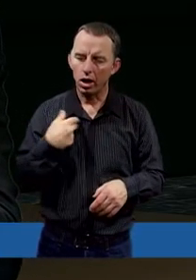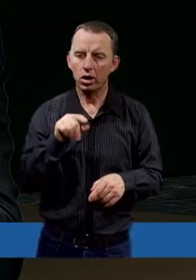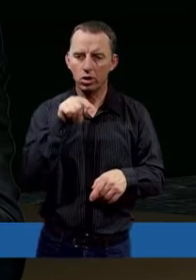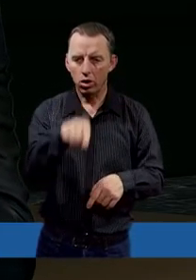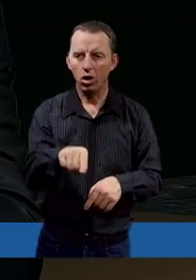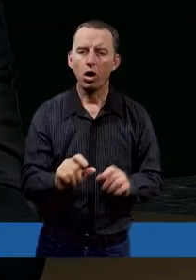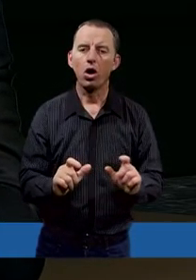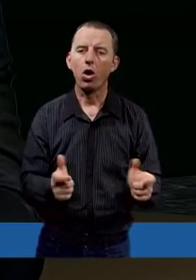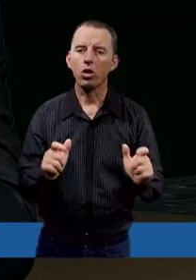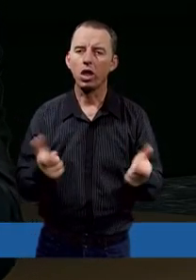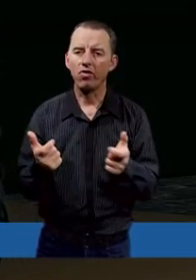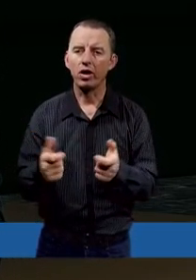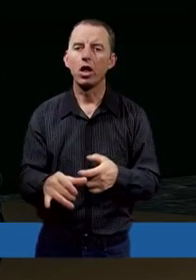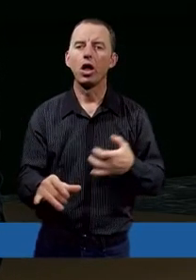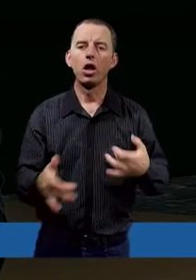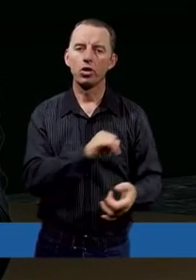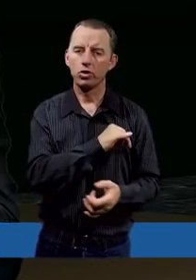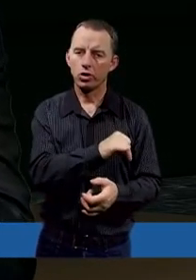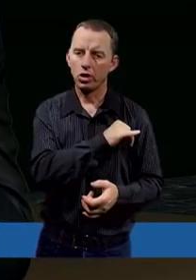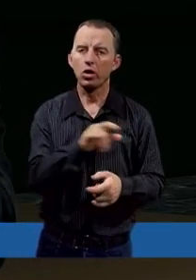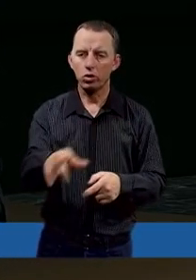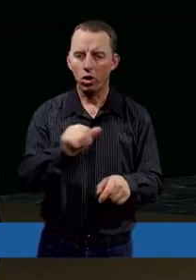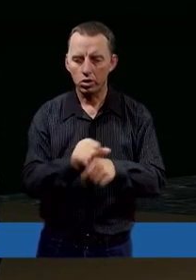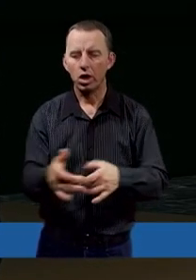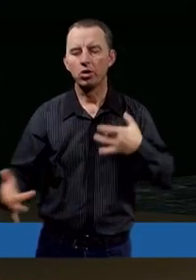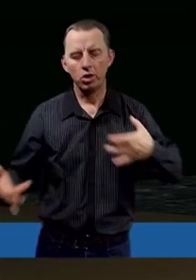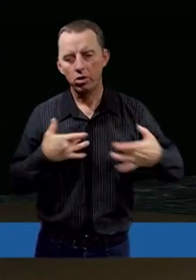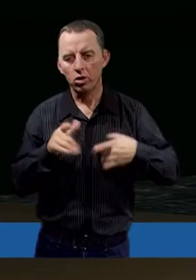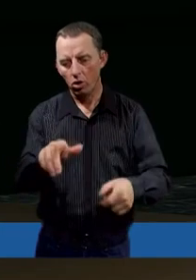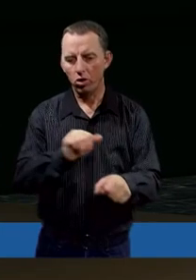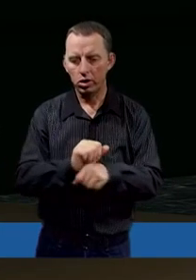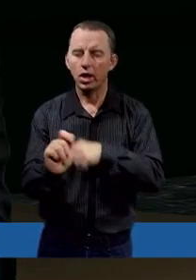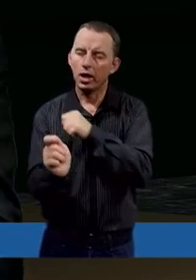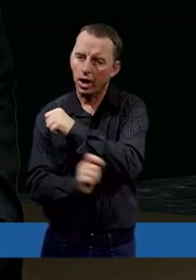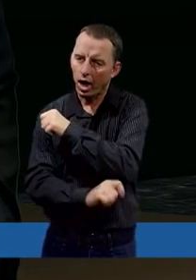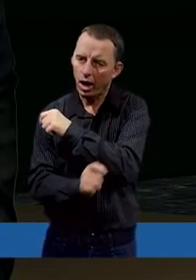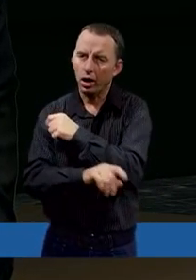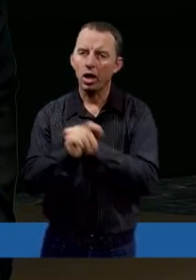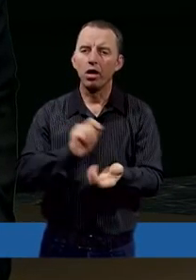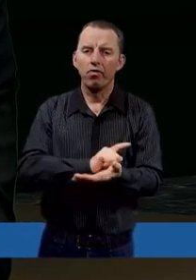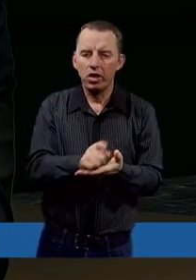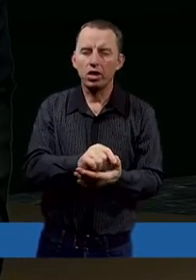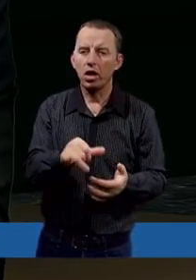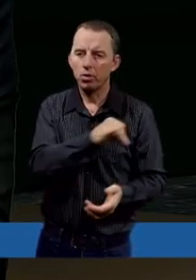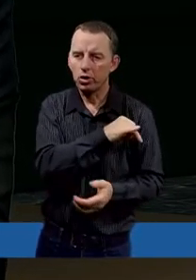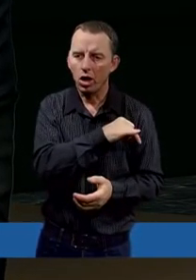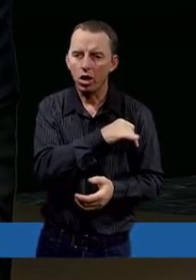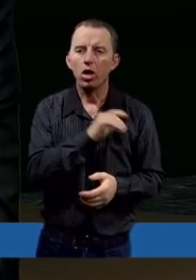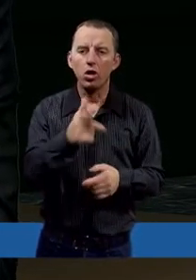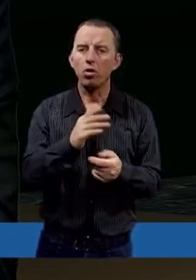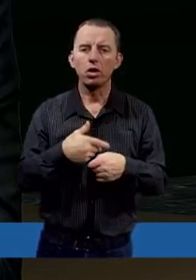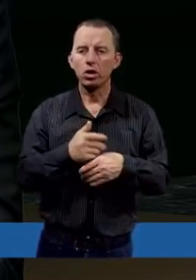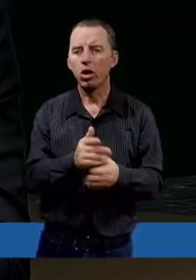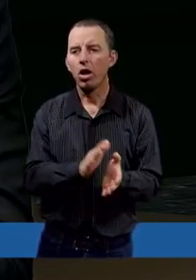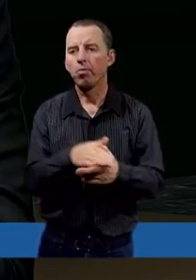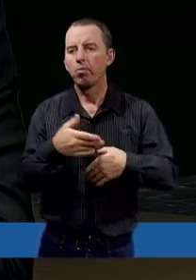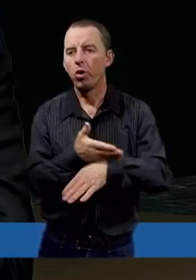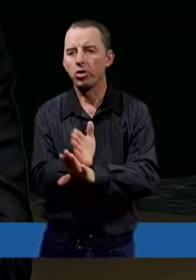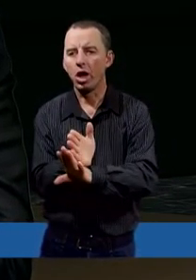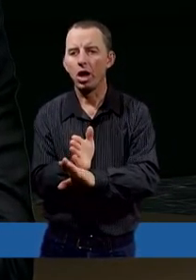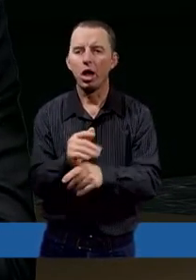grzechu, czyli właśnie cierpienie, powiedzmy, czy też kara, która jest w wyniku tego grzechu, też rozumiane jest jakby w pełni jako grzech. Dlatego też,